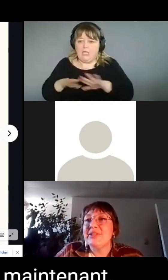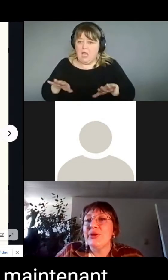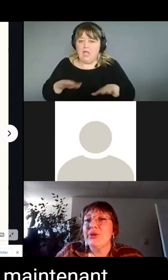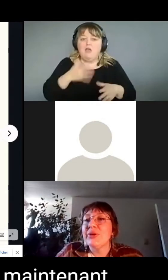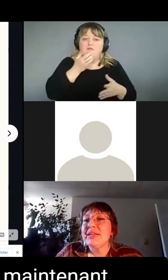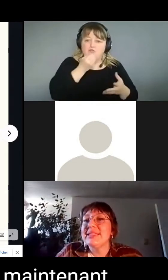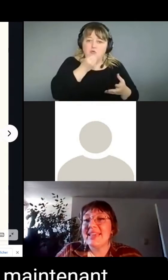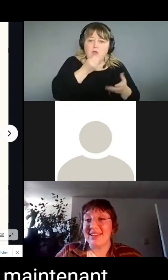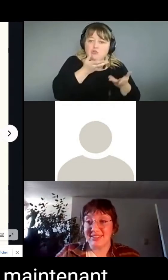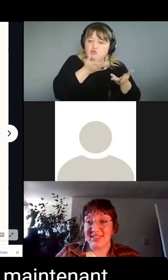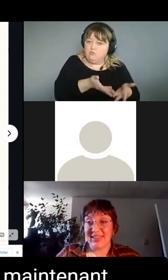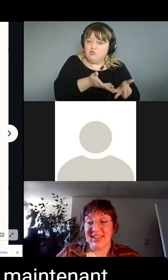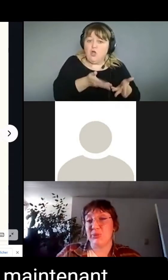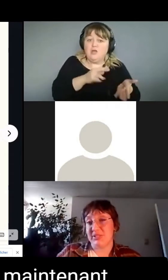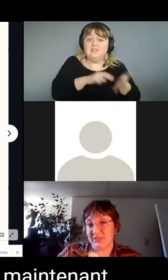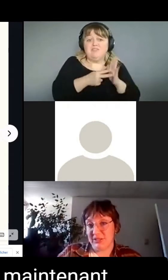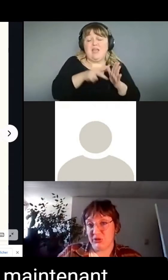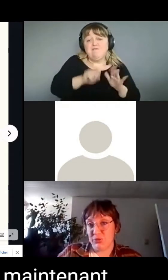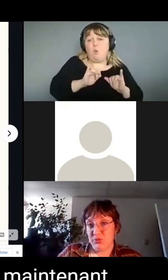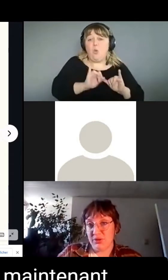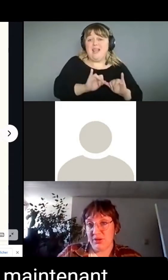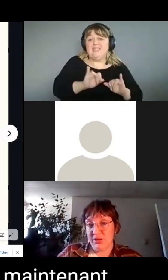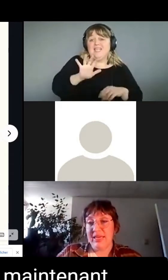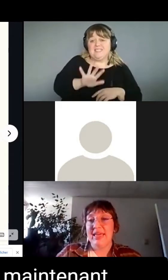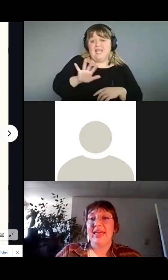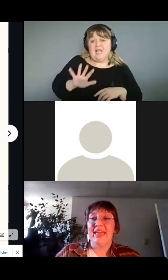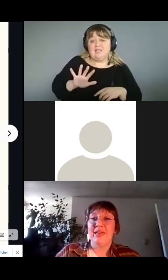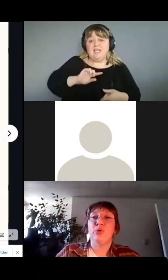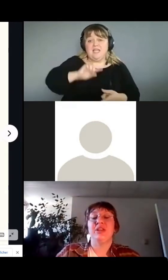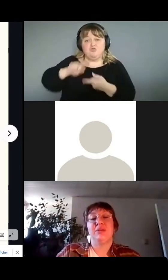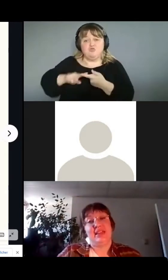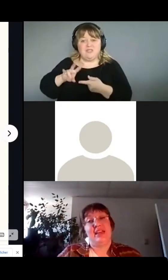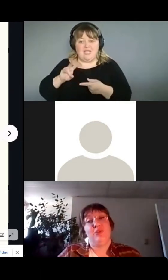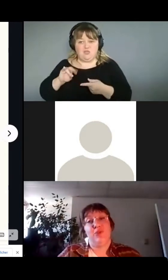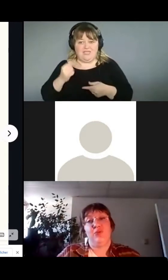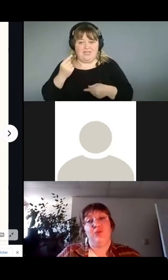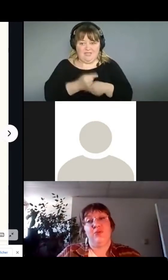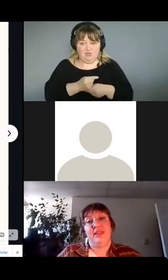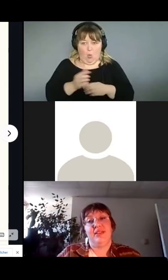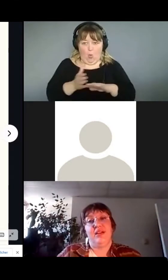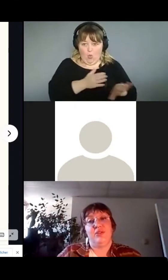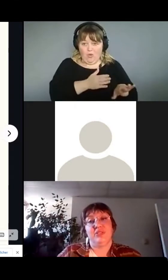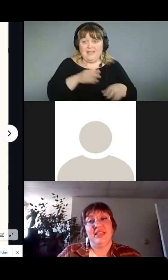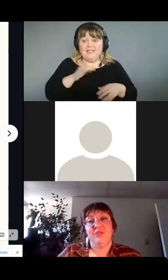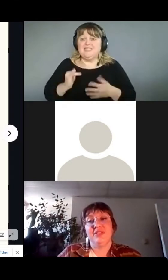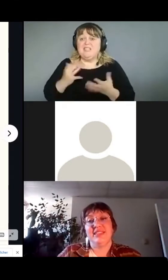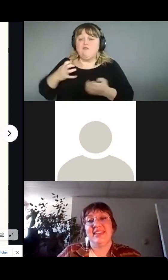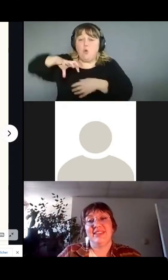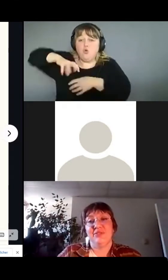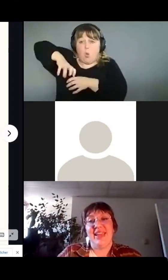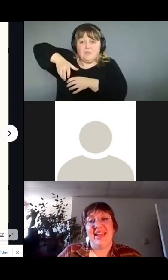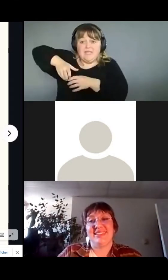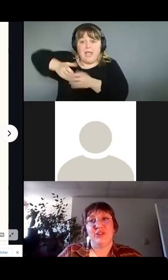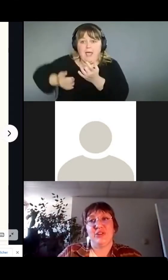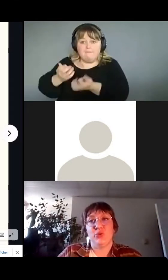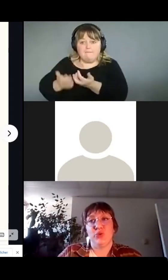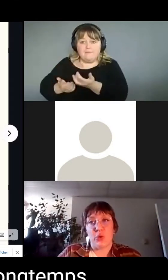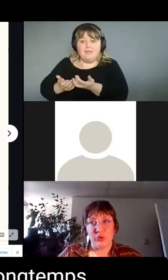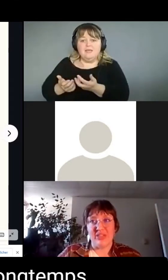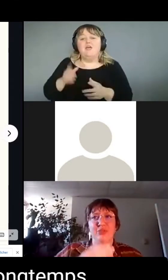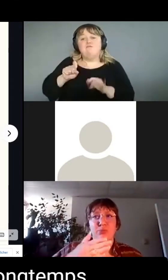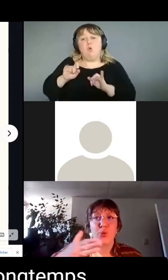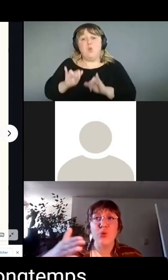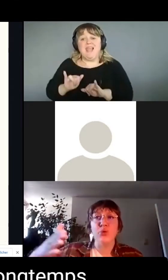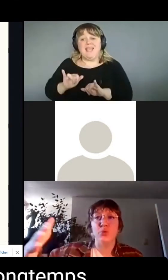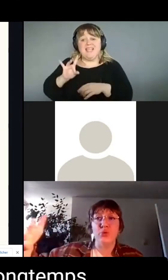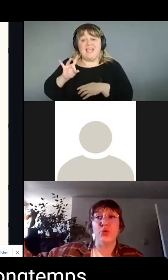c'est de 55 à 70 jours. Et pour les betteraves qu'on veut mettre en conserve, c'est 80 à 100 jours. Donc,